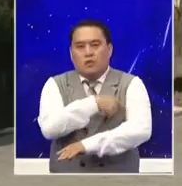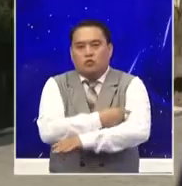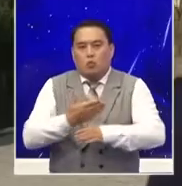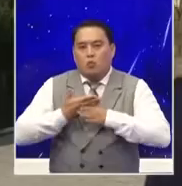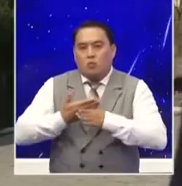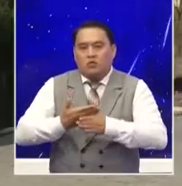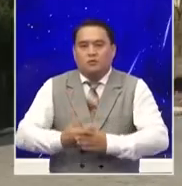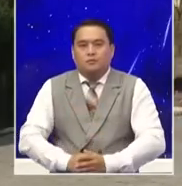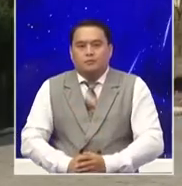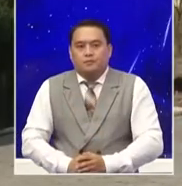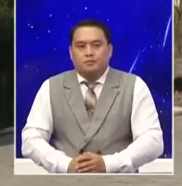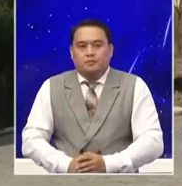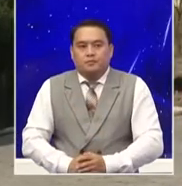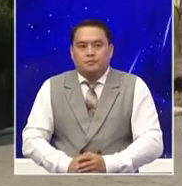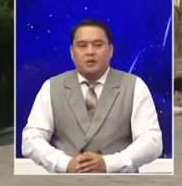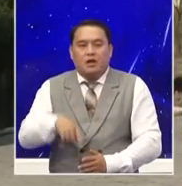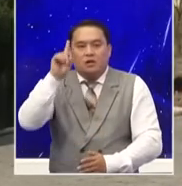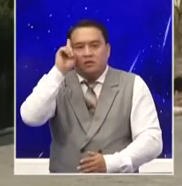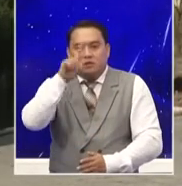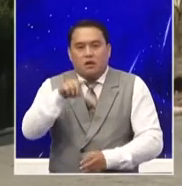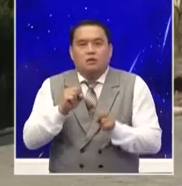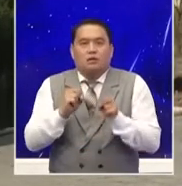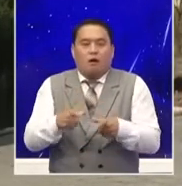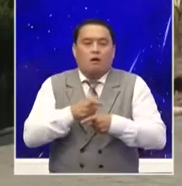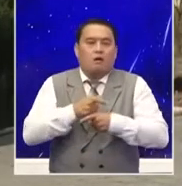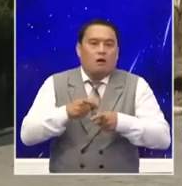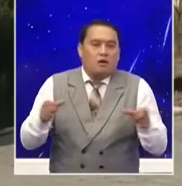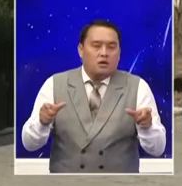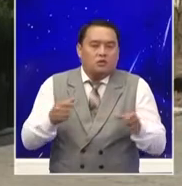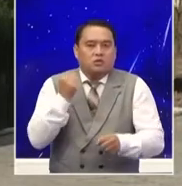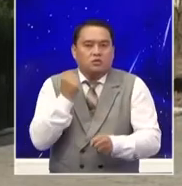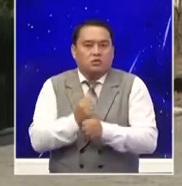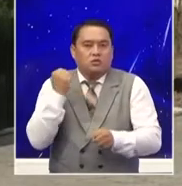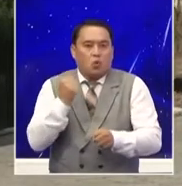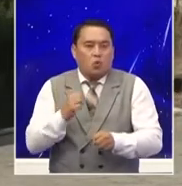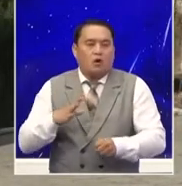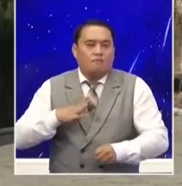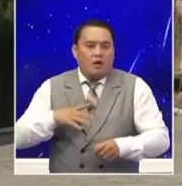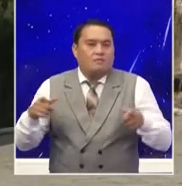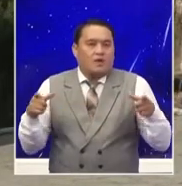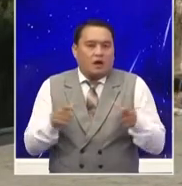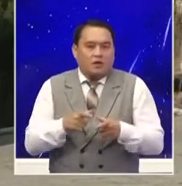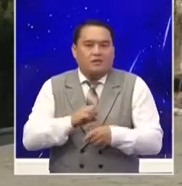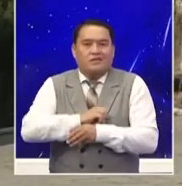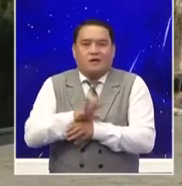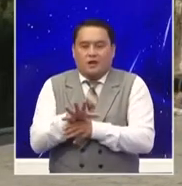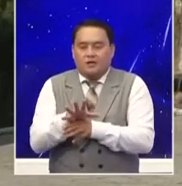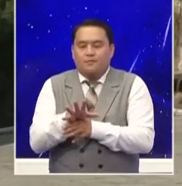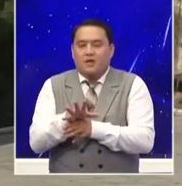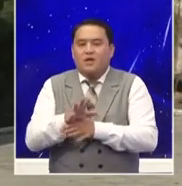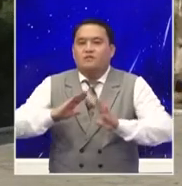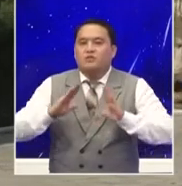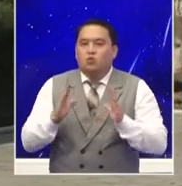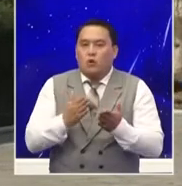помощь. Как вы знаете, после снятия строгих ограничительных мер, тем не менее,